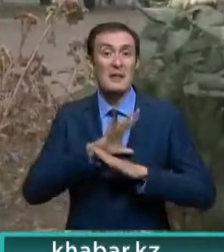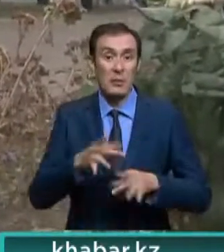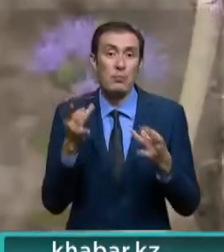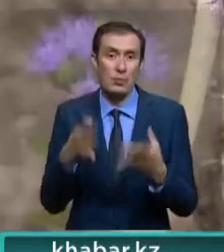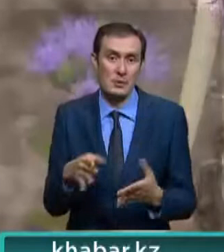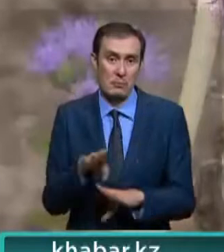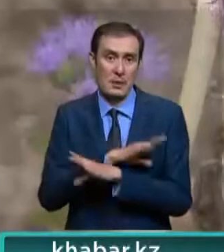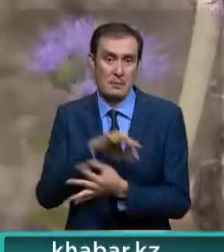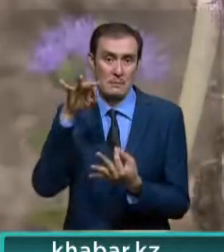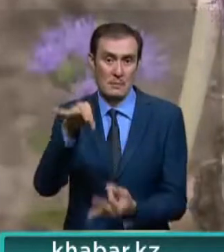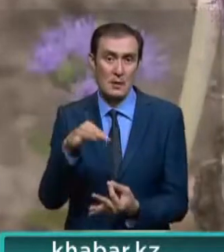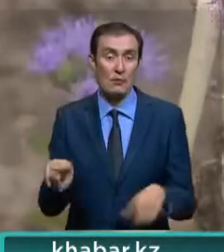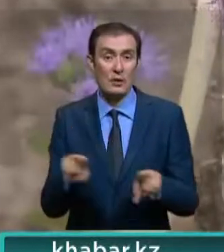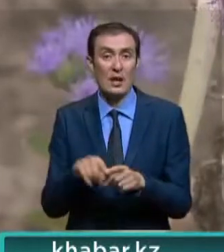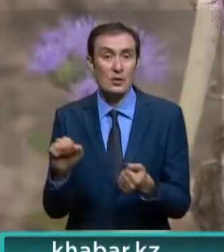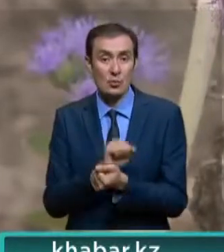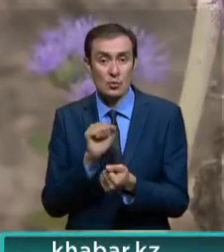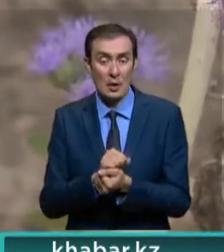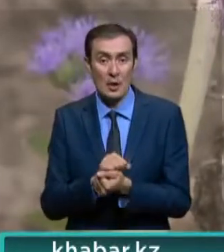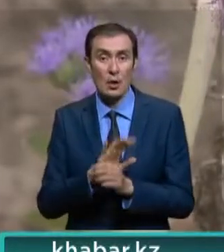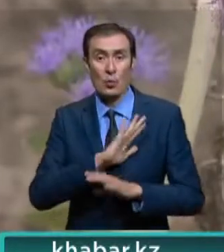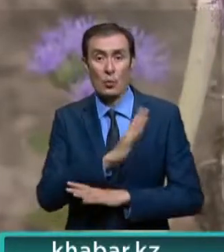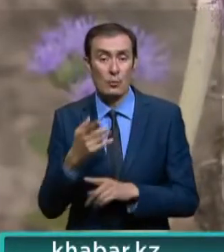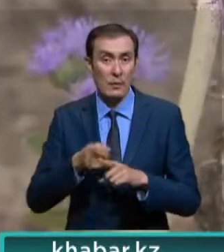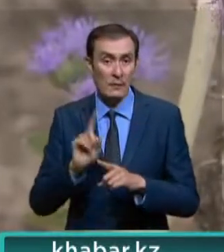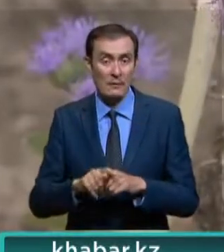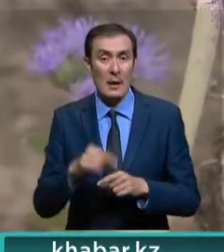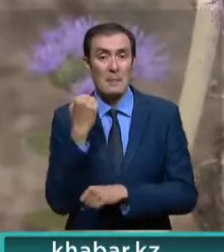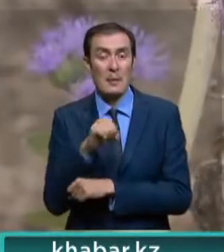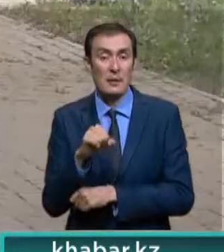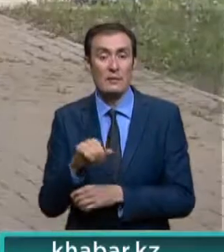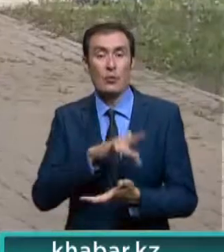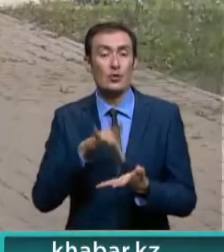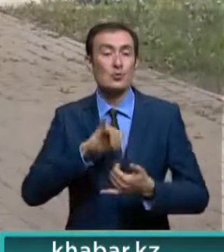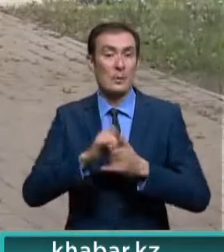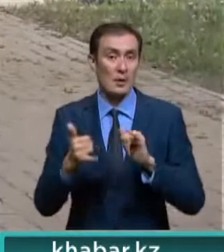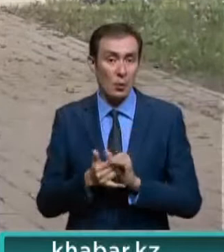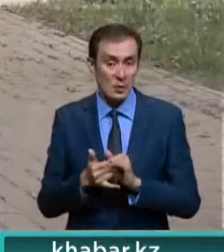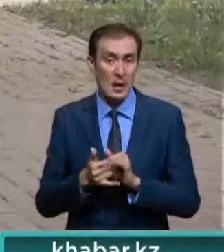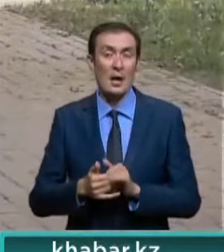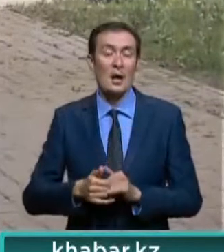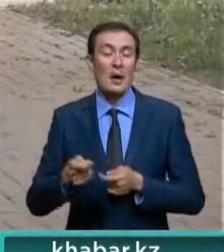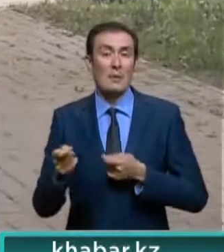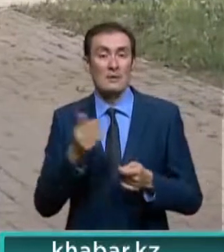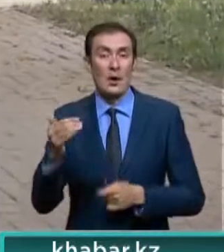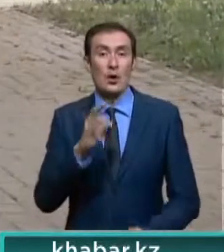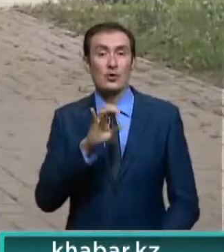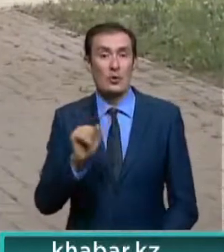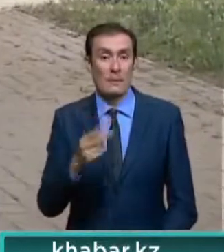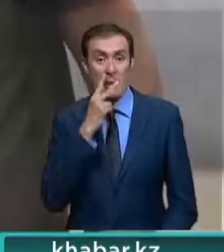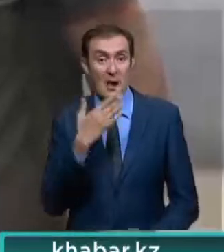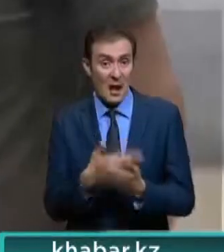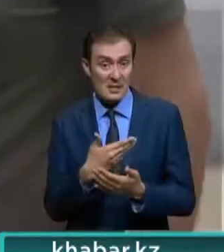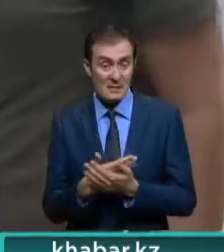просто погиб. Вот так засушили клумбы у мемориального комплекса Победы в Усть-Каменогорске. Магистр архитектуры Мария Козлова